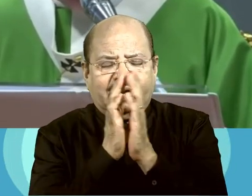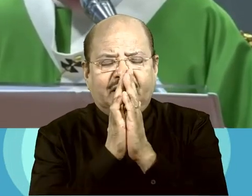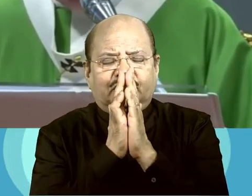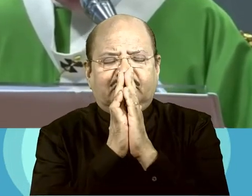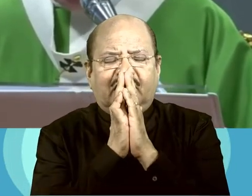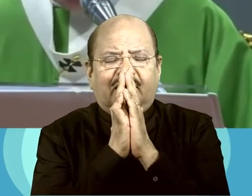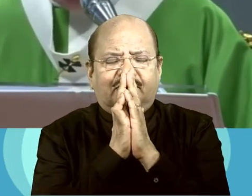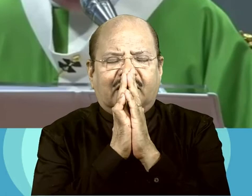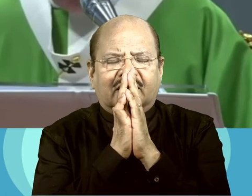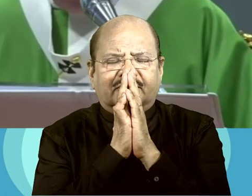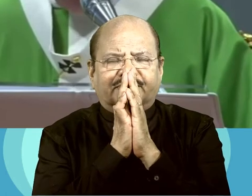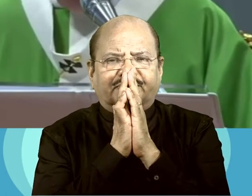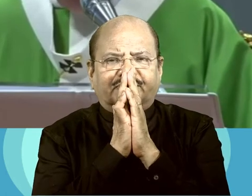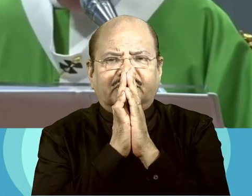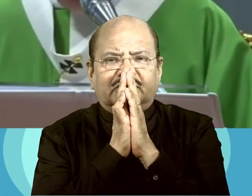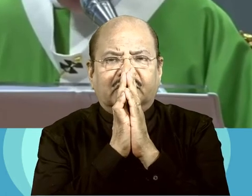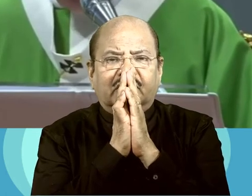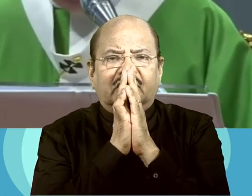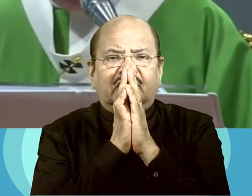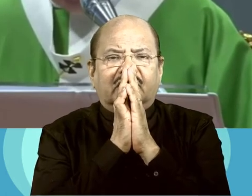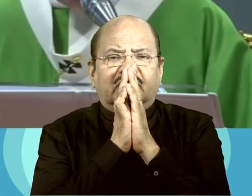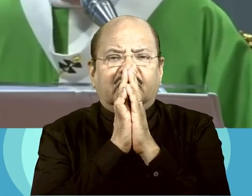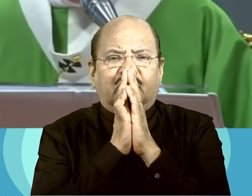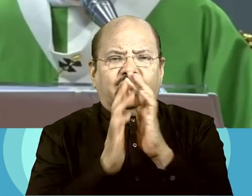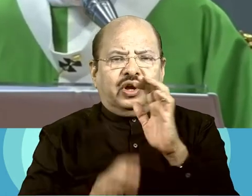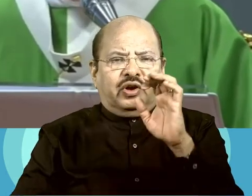മറിയം പരിശുദ്ധ അമ്മ